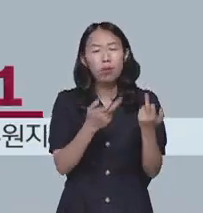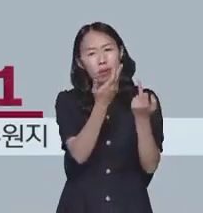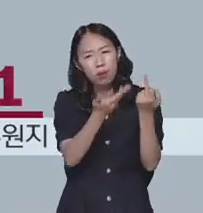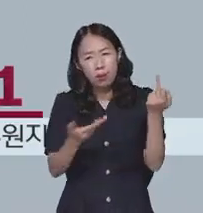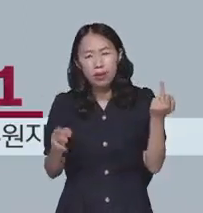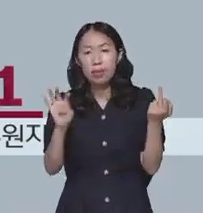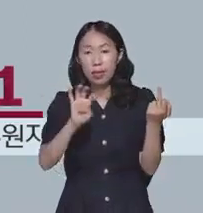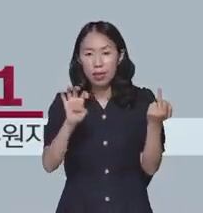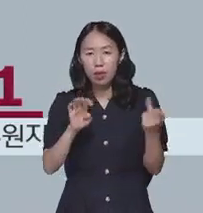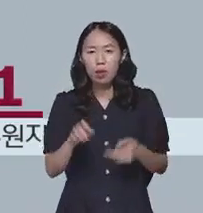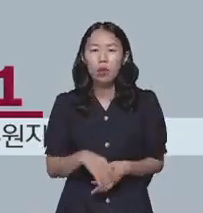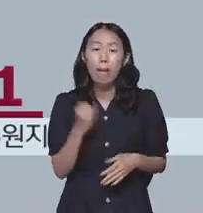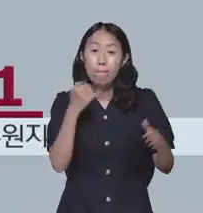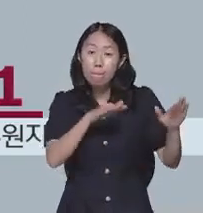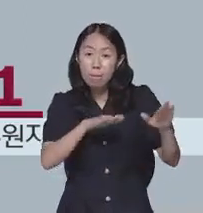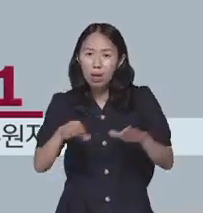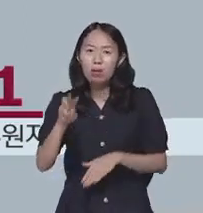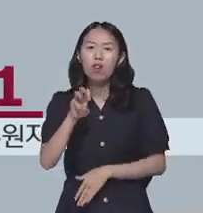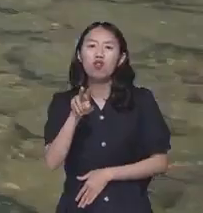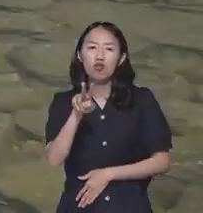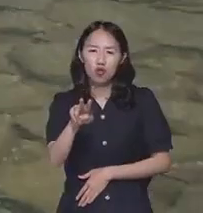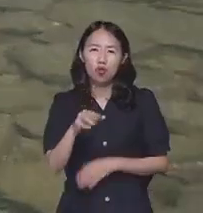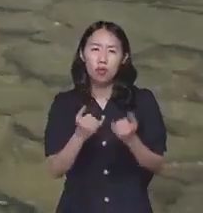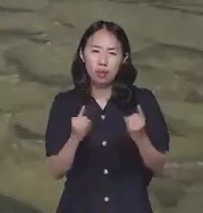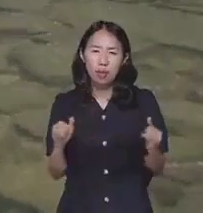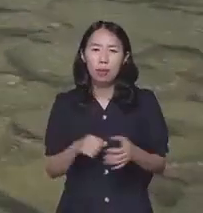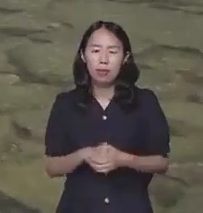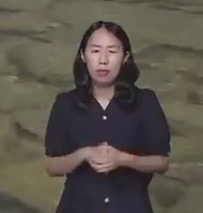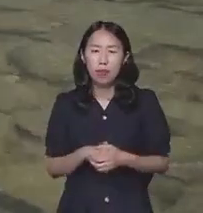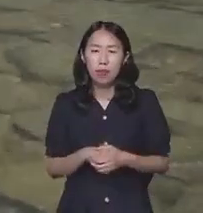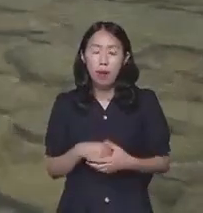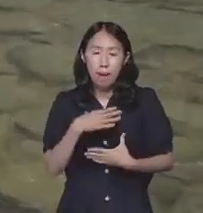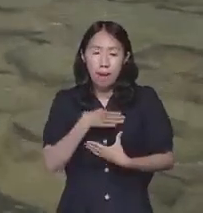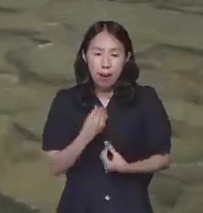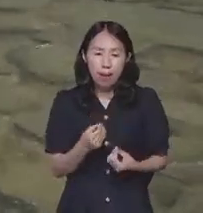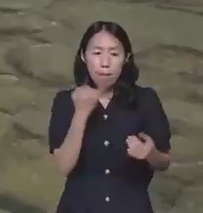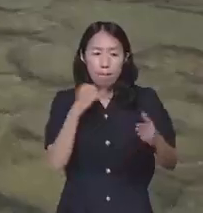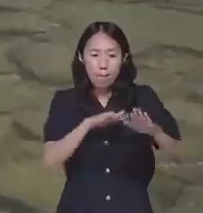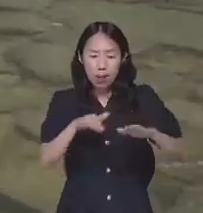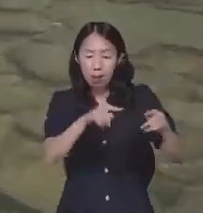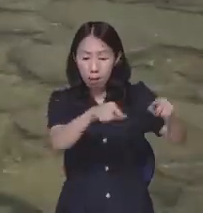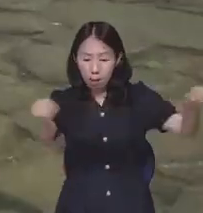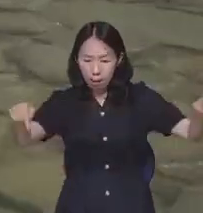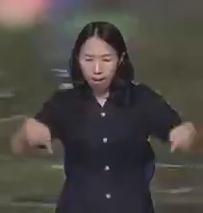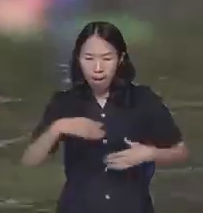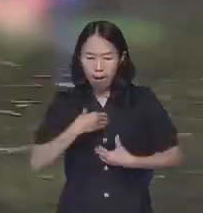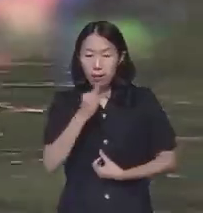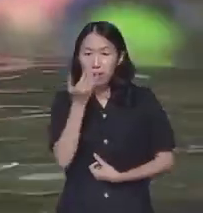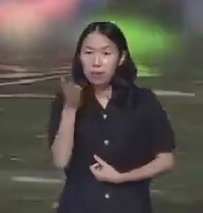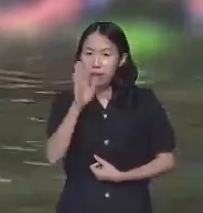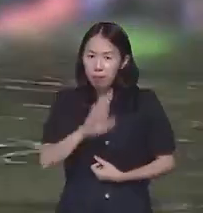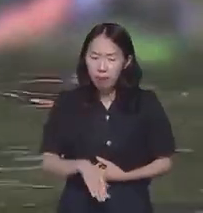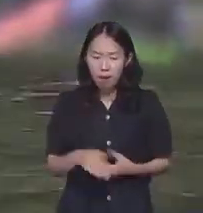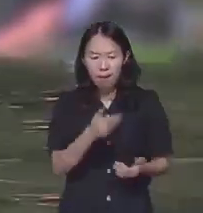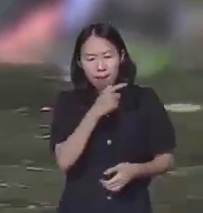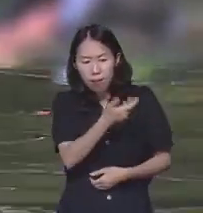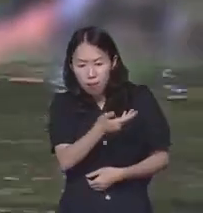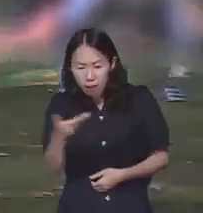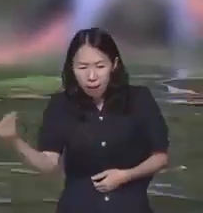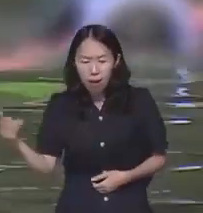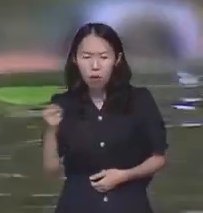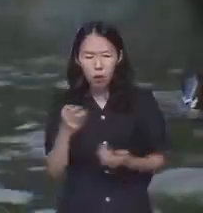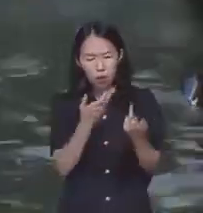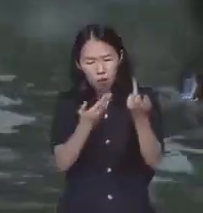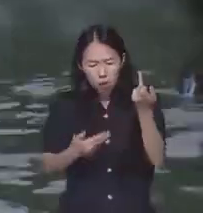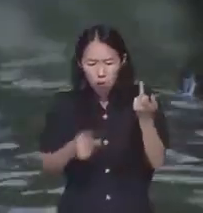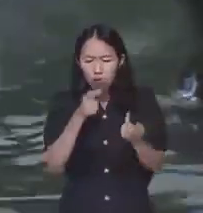40명, 해수욕장 32명 순이었습니다. 특히 안전선이 그어진 바다와 달리 하천과 강, 계곡의 경우 육안으로는 수심을 알 수